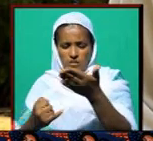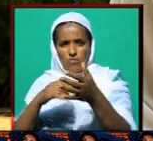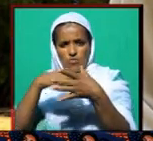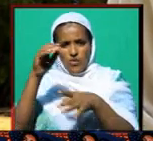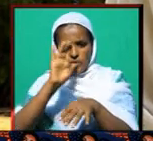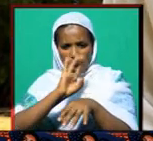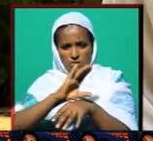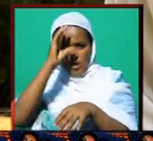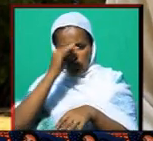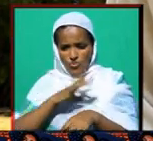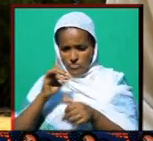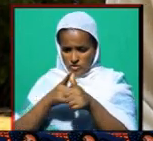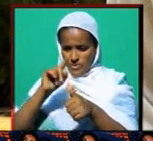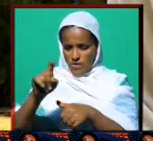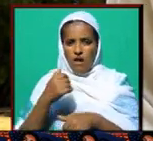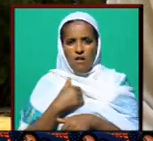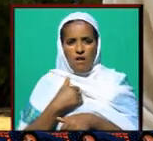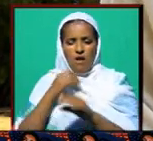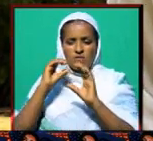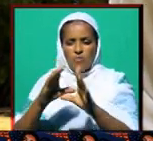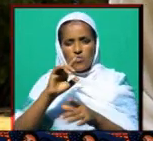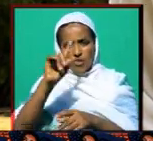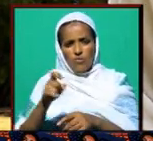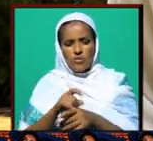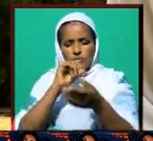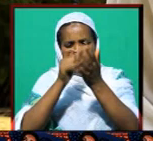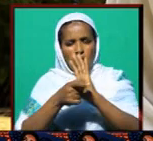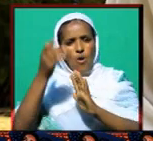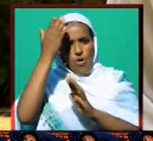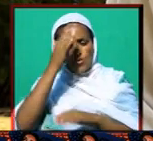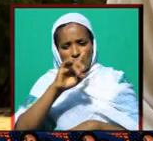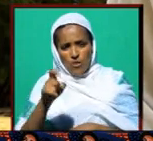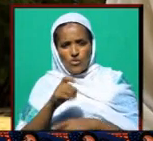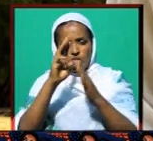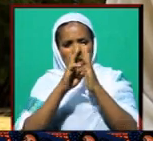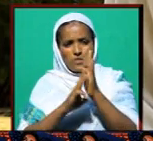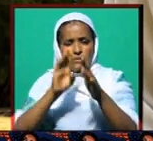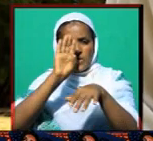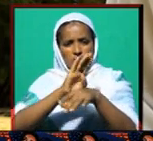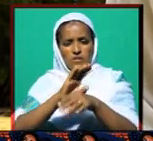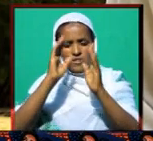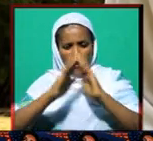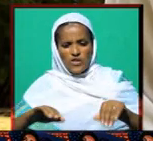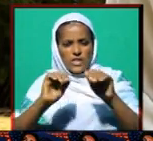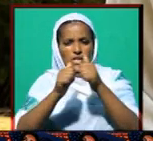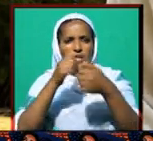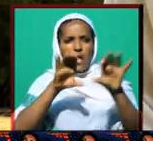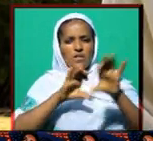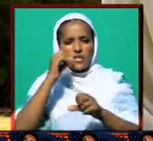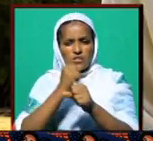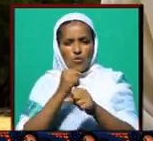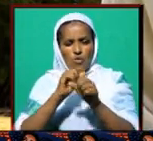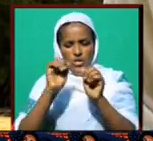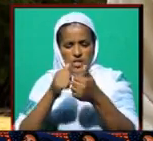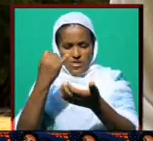እውነት ለመናገር ቤተ ክርስቲያን ሲሰራ እንዲሁ ዲዛይን አውጭ ሰዎች የቤተ ክርስቲያን ሰው ይጠይቃሉ? መምህሩን ይጠይቃሉ? ምሳሌ አዋቂውን ይጠይቃሉ? ስራ ቤተ